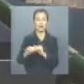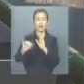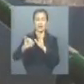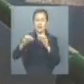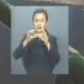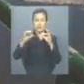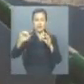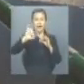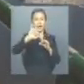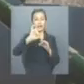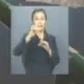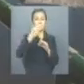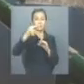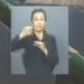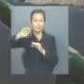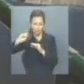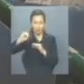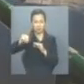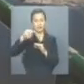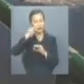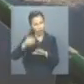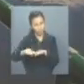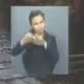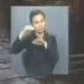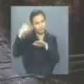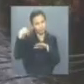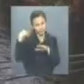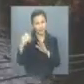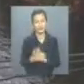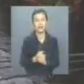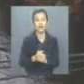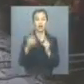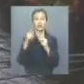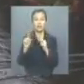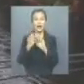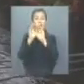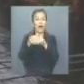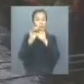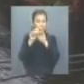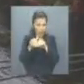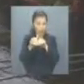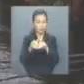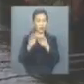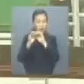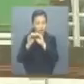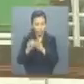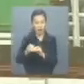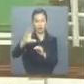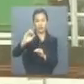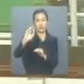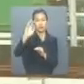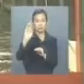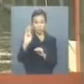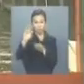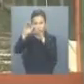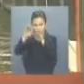นบนน้ำยังคงล้นตลิ่งส่วนทางด้านของซอยเสนานิคมวัดลาดพร้าวซอยลาดพร้าว56ระดับน้ำลดลง